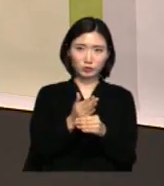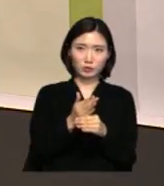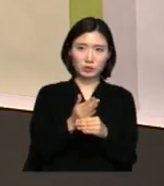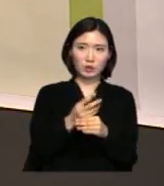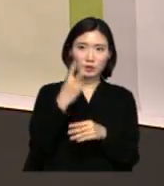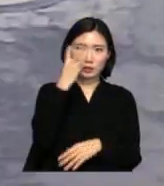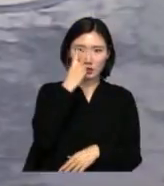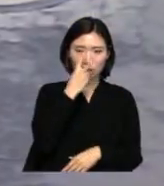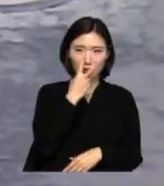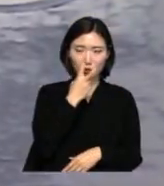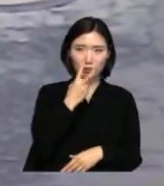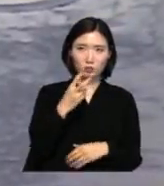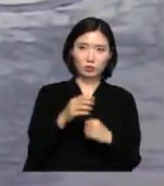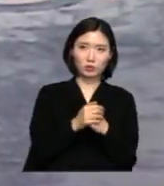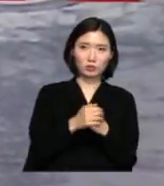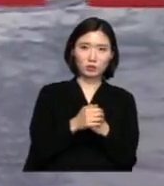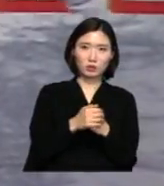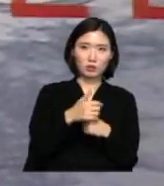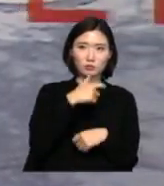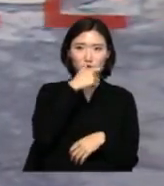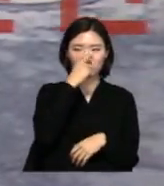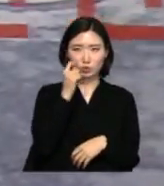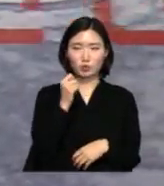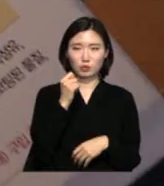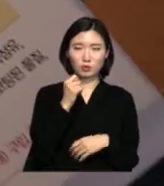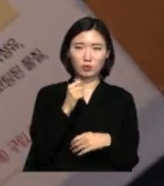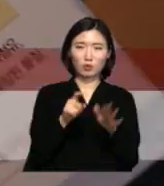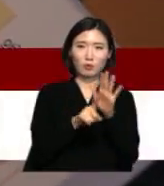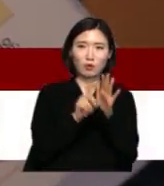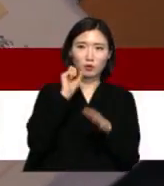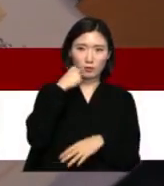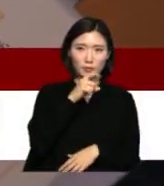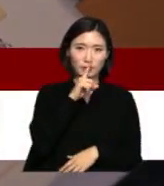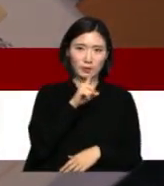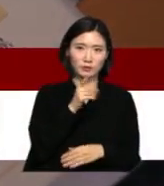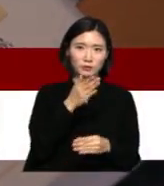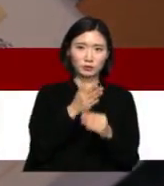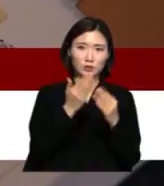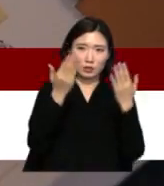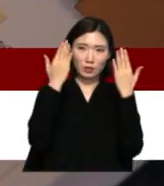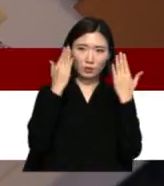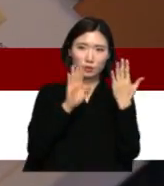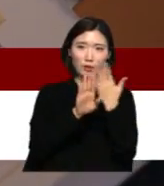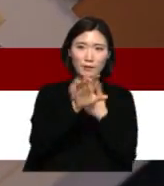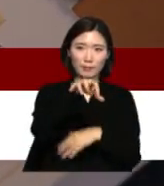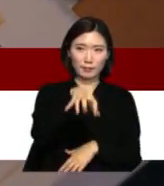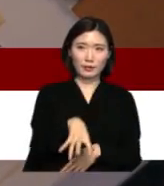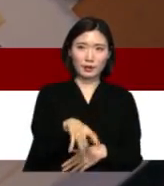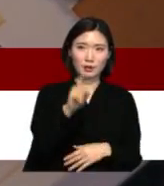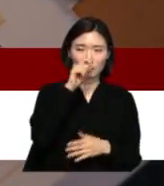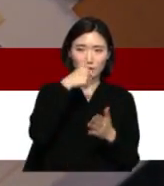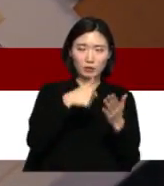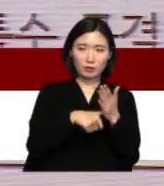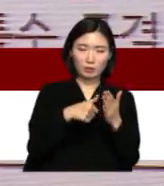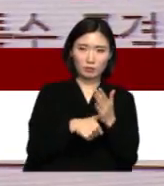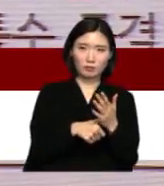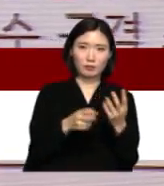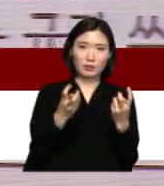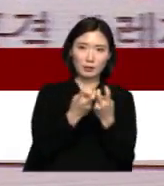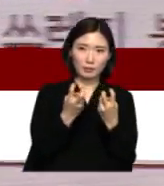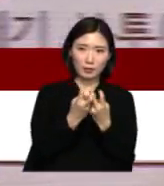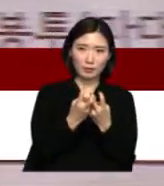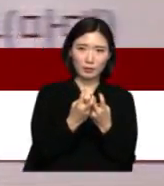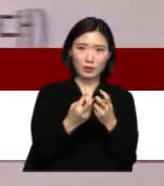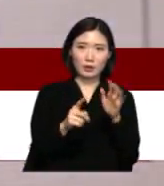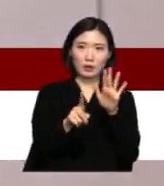필요한 인력 부족과 홍보 활동의 어려움을 토로합니다. 그러면서 학교 정문 앞 등의 쓰레기 배출 요령에 대한